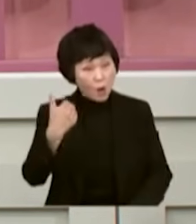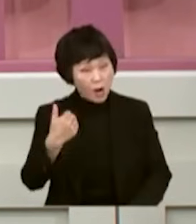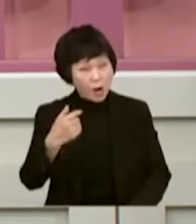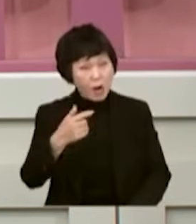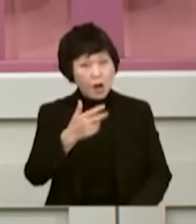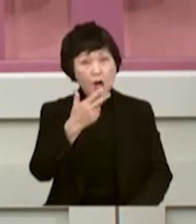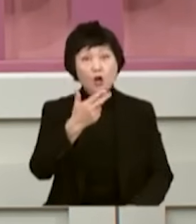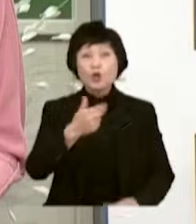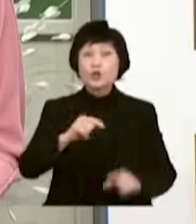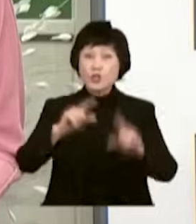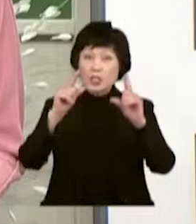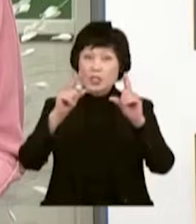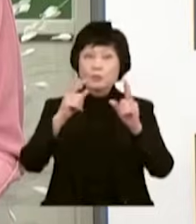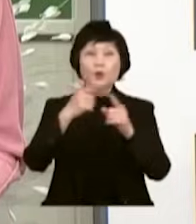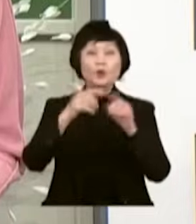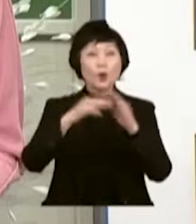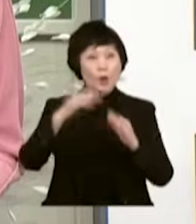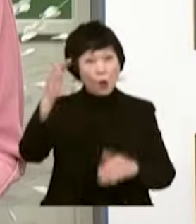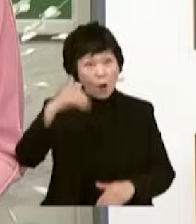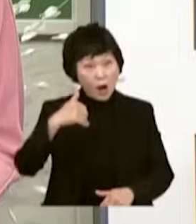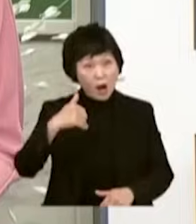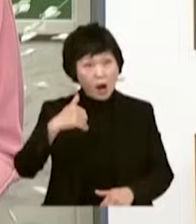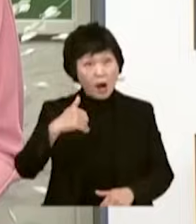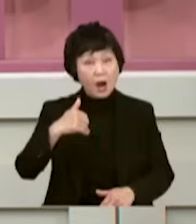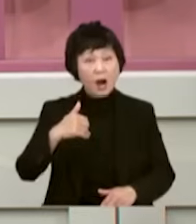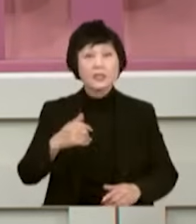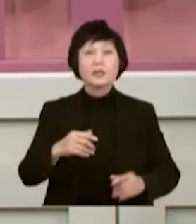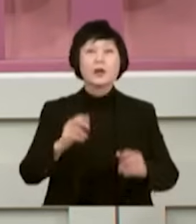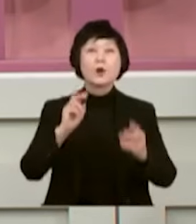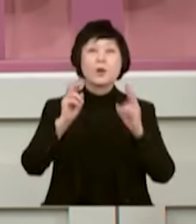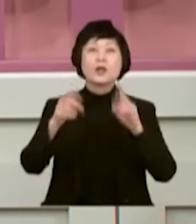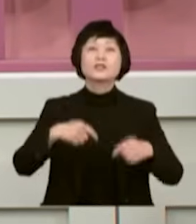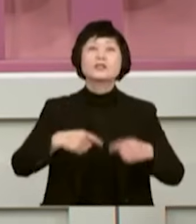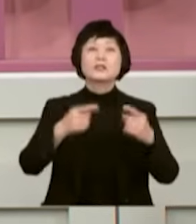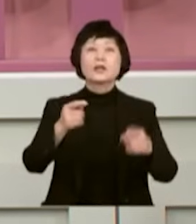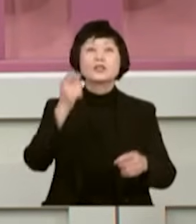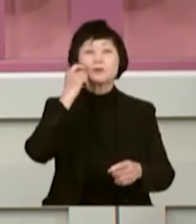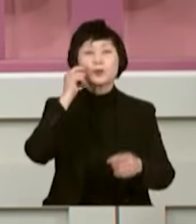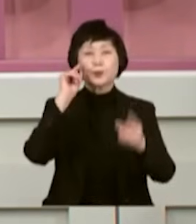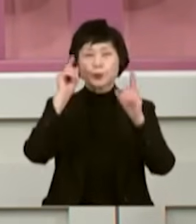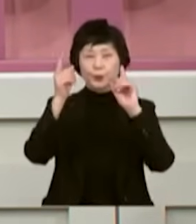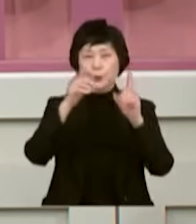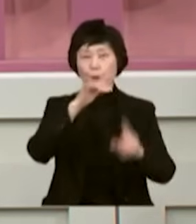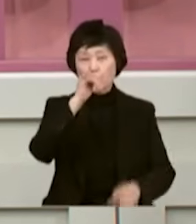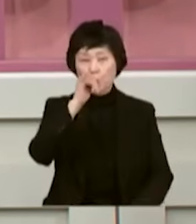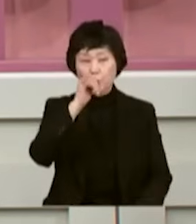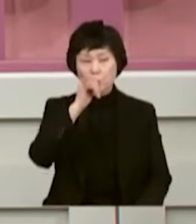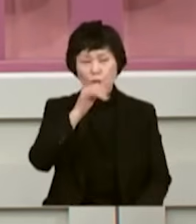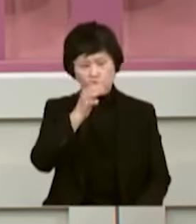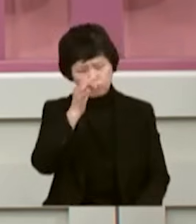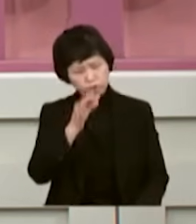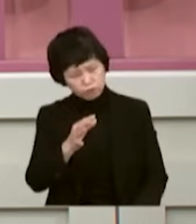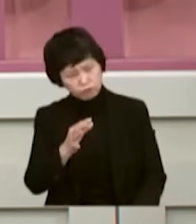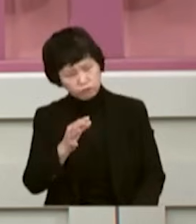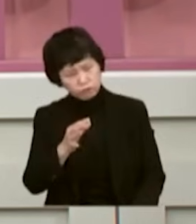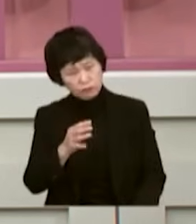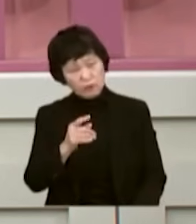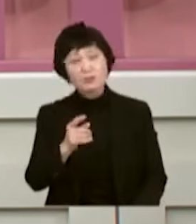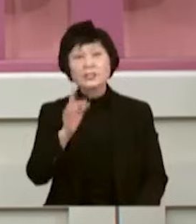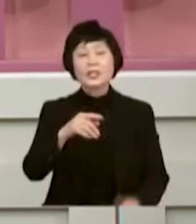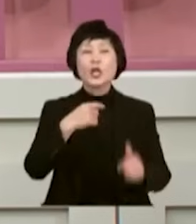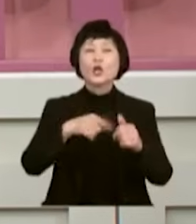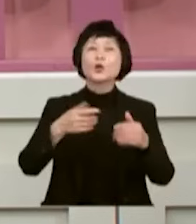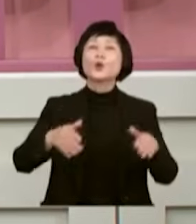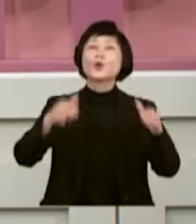나오라니까 그만두고 하더라고요. 6개월 동안 놀고 있어서 저는 미안하잖아요. 좋은 회사 잘려가지고. 근데 그때 교회가 또 부흥돼서